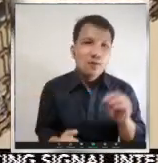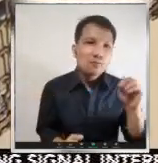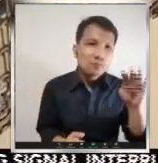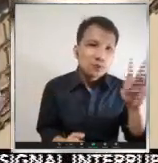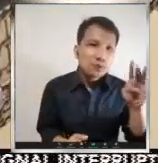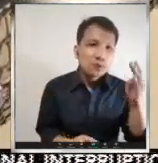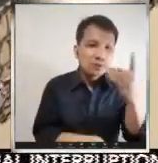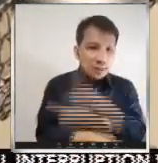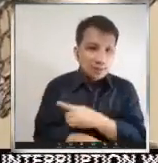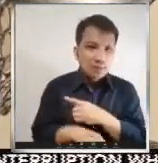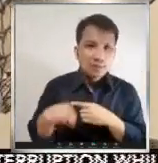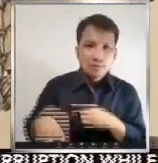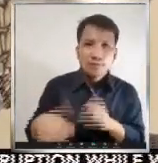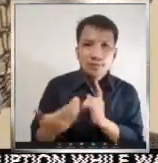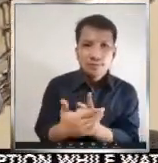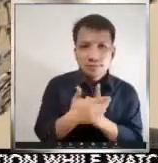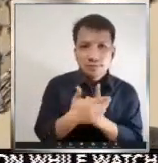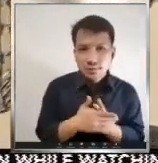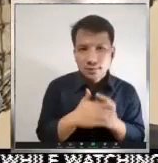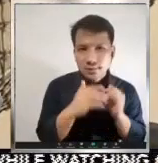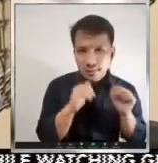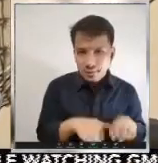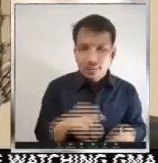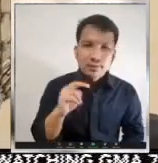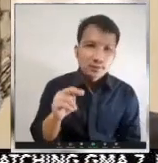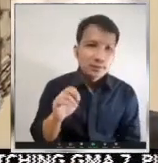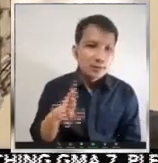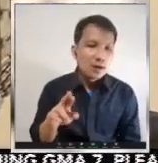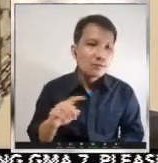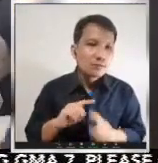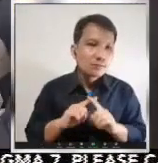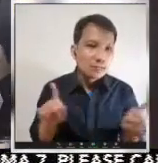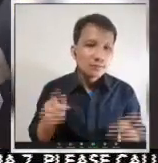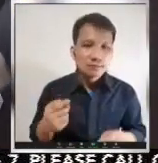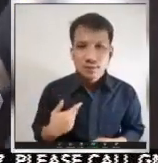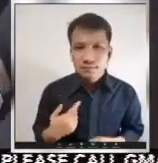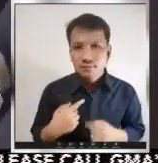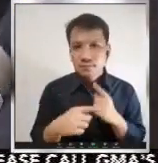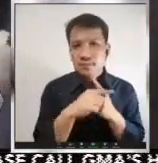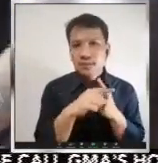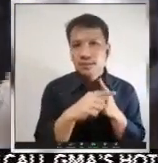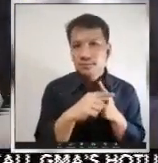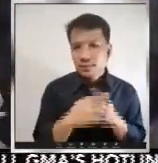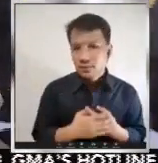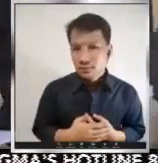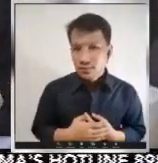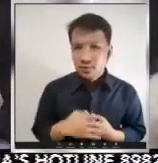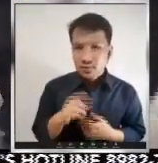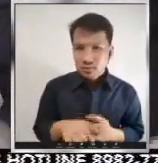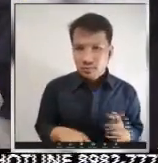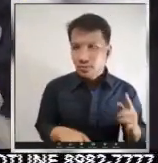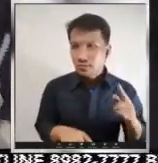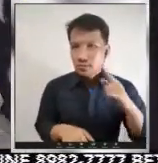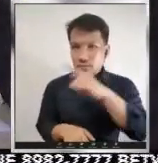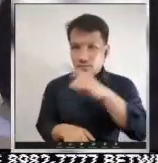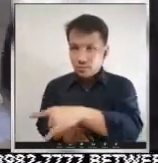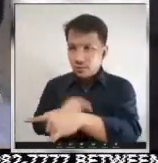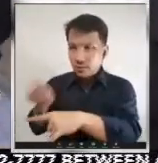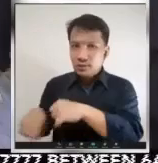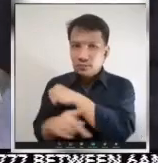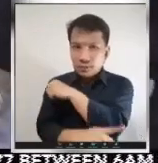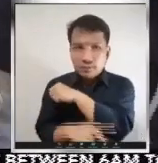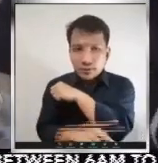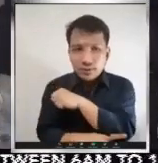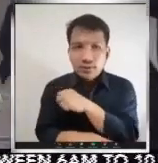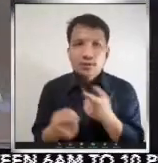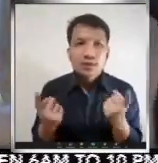nag-negatibo sa COVID-19 test pero positibo na umuwi sa probinsya. Tulad ng isang OFW at 2 iba pang stranded sa ibang